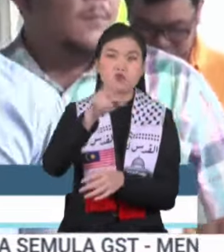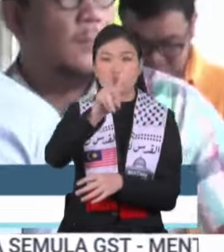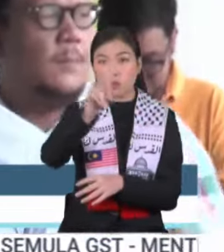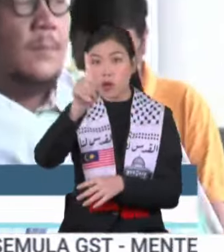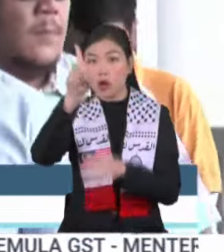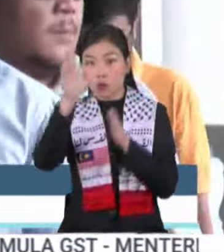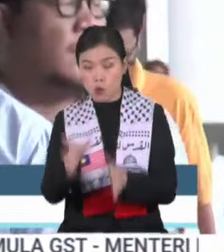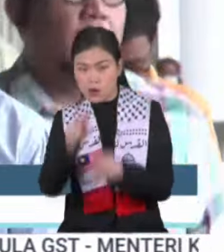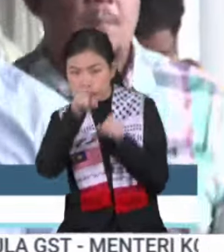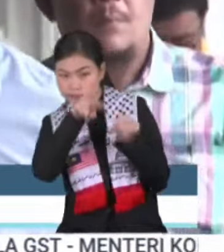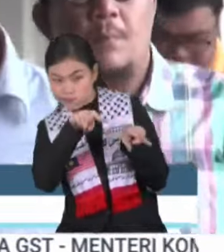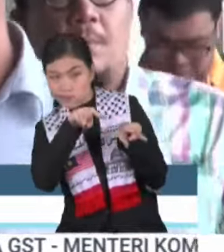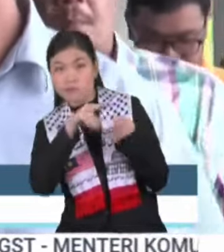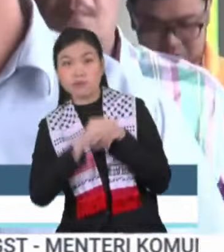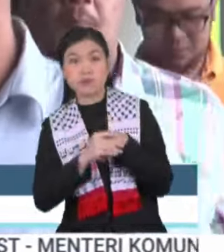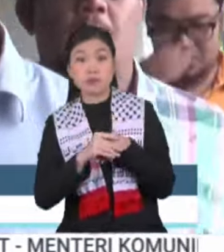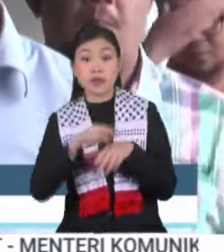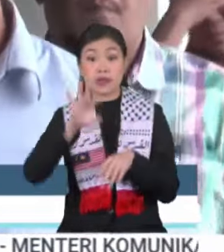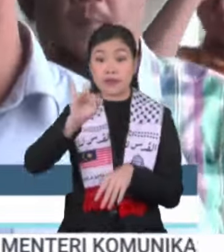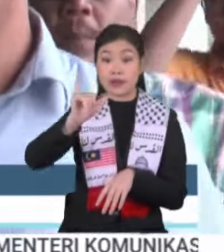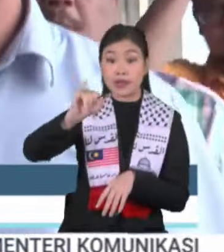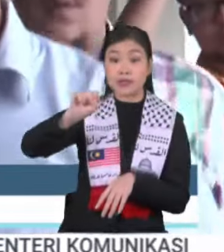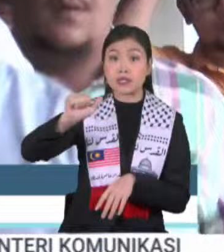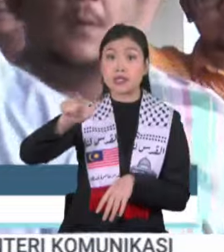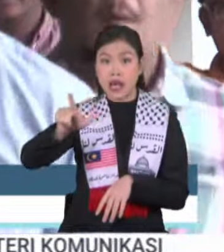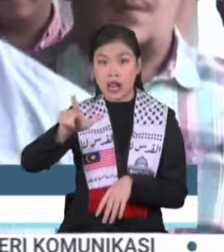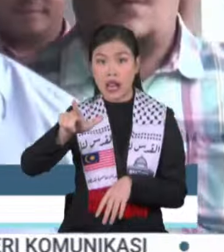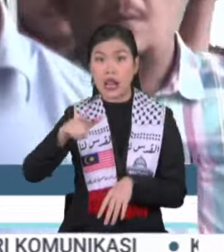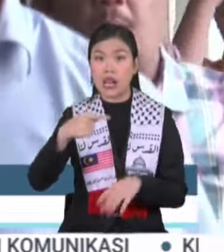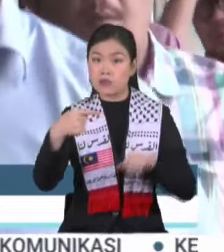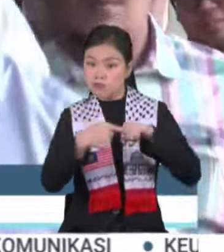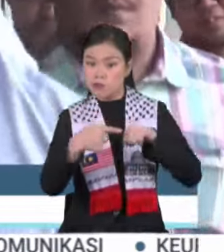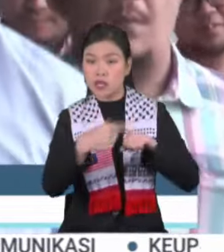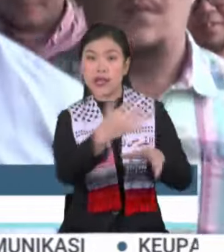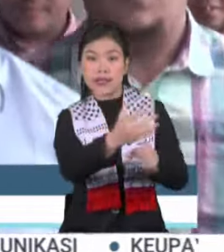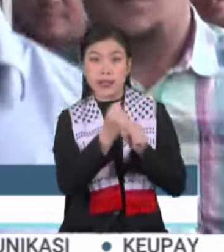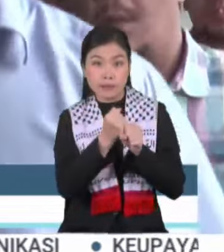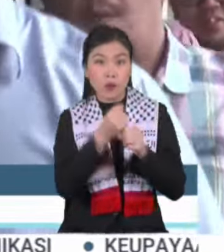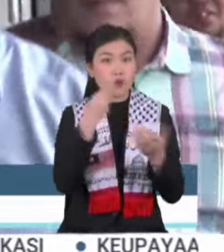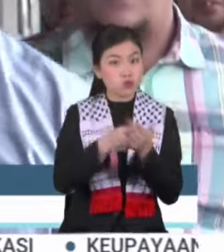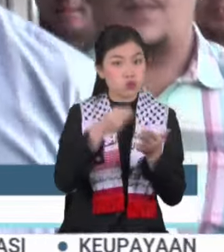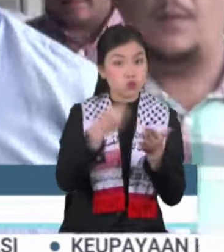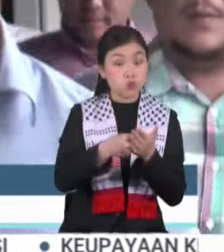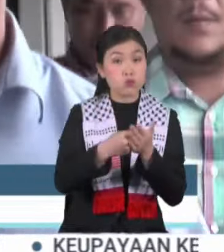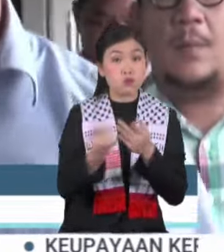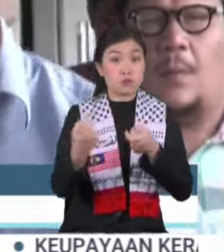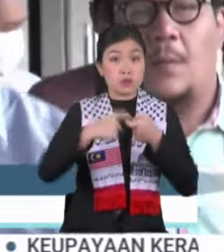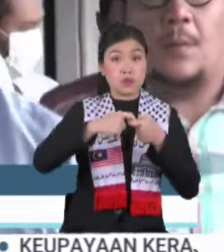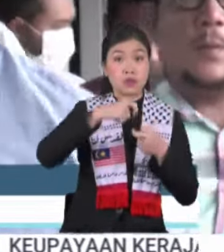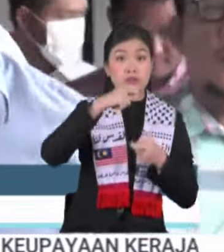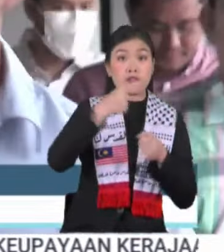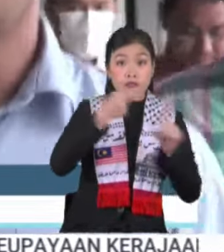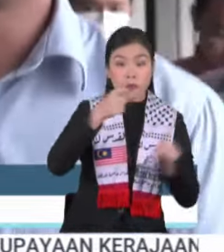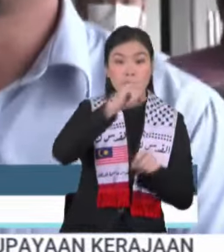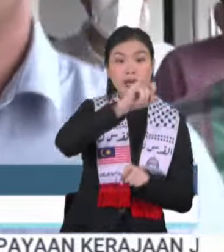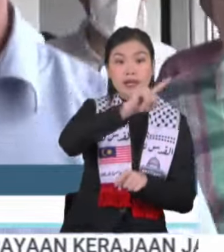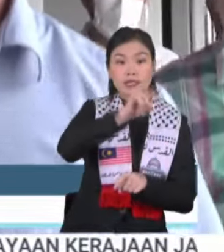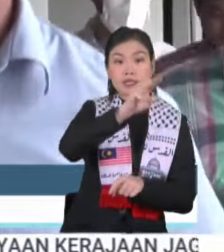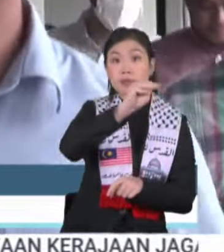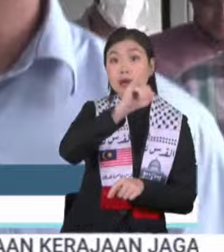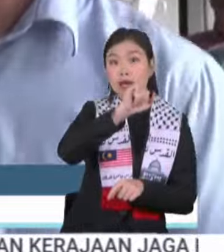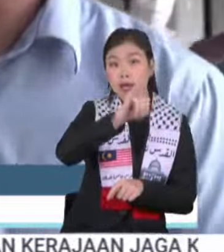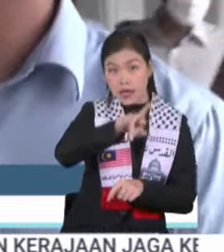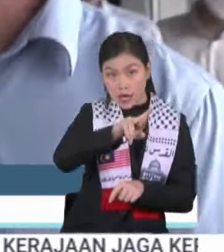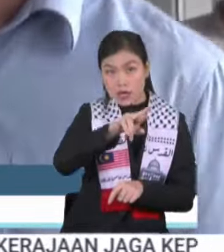Faizal didakwa menerima Wang berkenaan daripada izmir Abdul Hamid sebagai upah bagi hightech padu berhad melantik